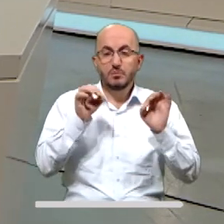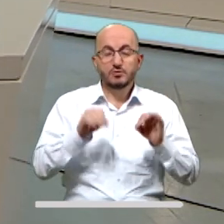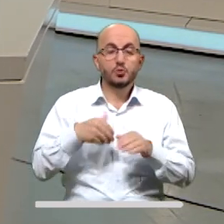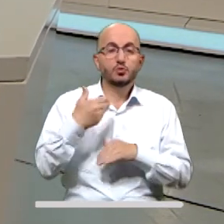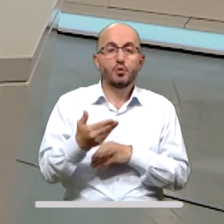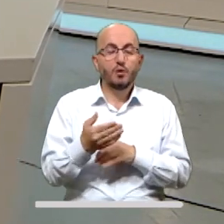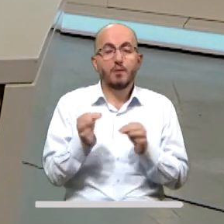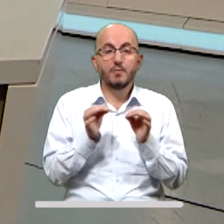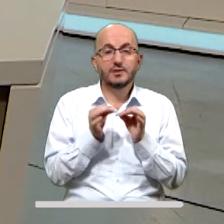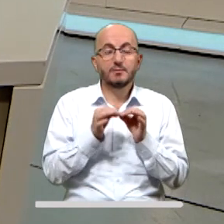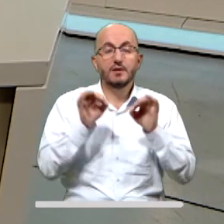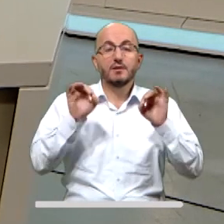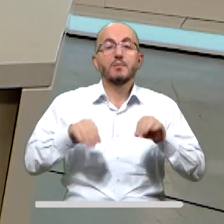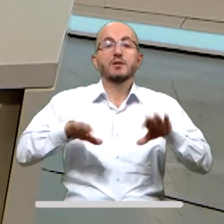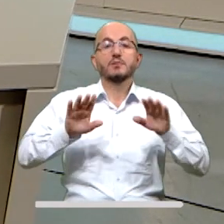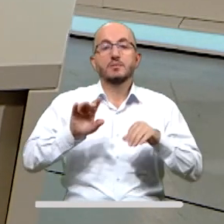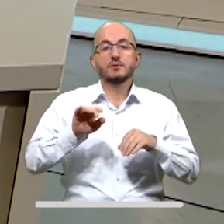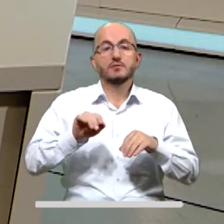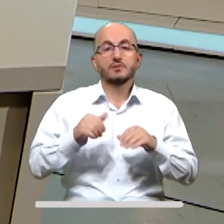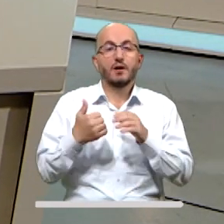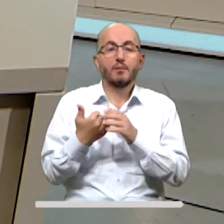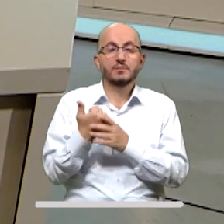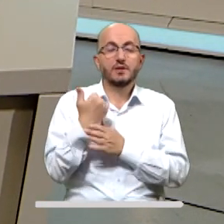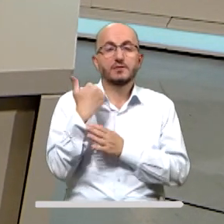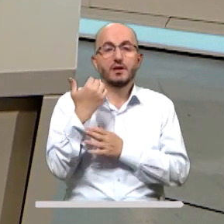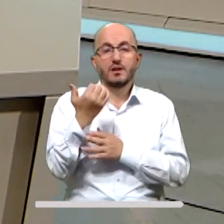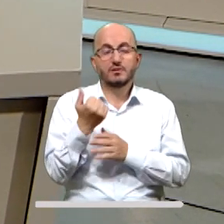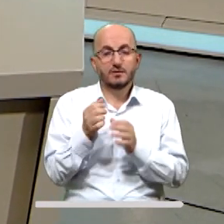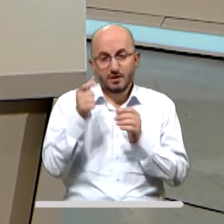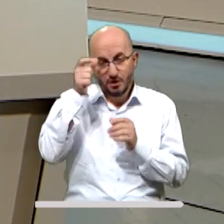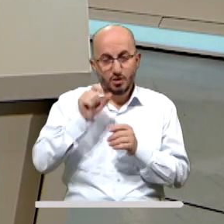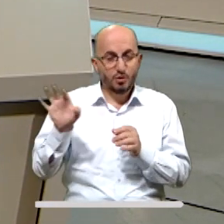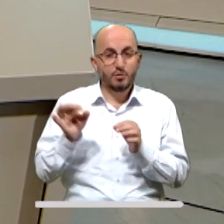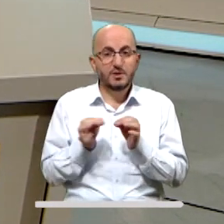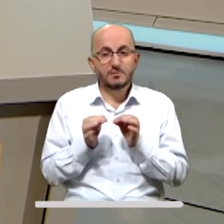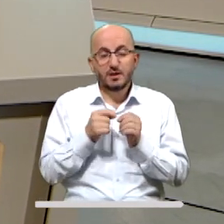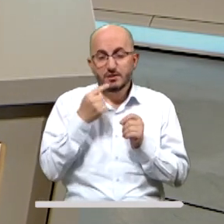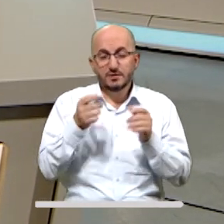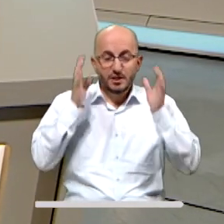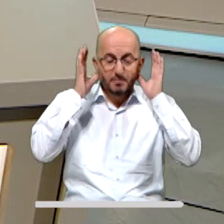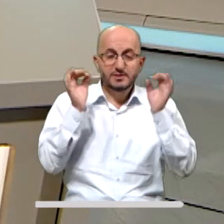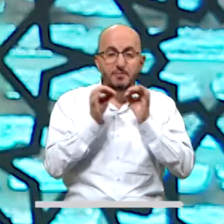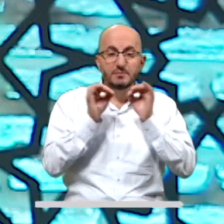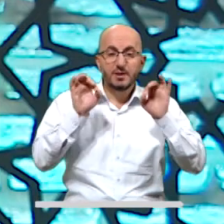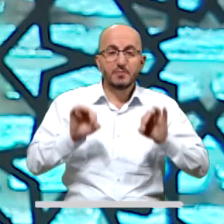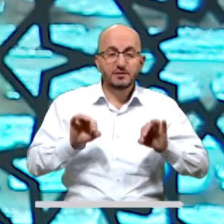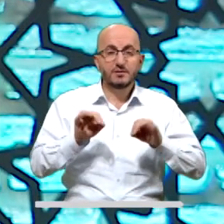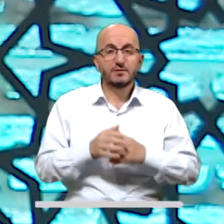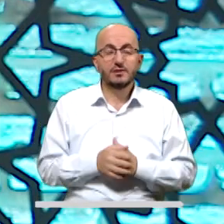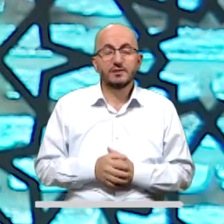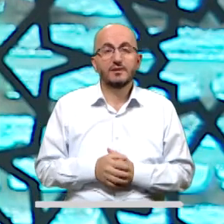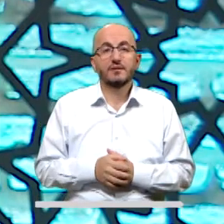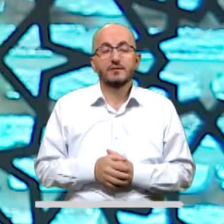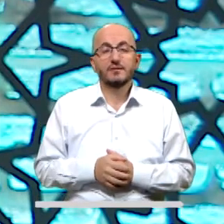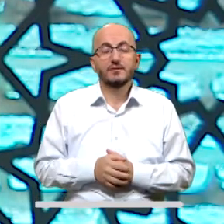dediler besleme ile başlanmaz. Sadece abdest alırken eczi besmele ile başlanır, namaza besmele ile başlanır. Yani namaza başlarken